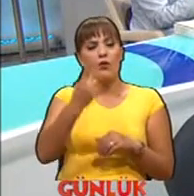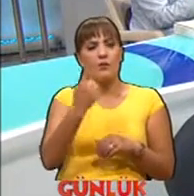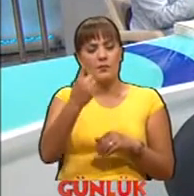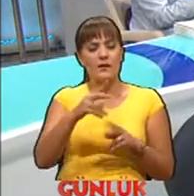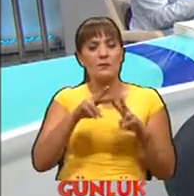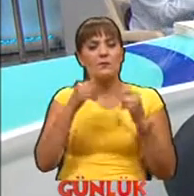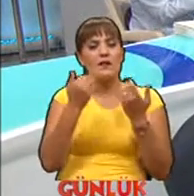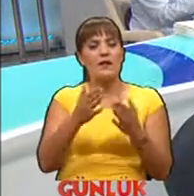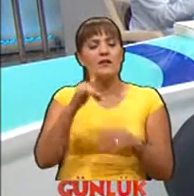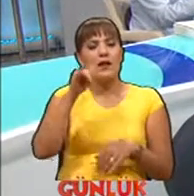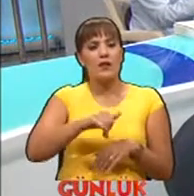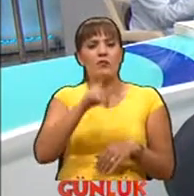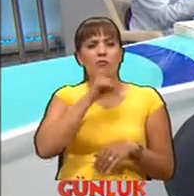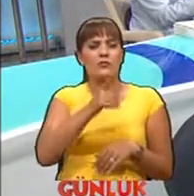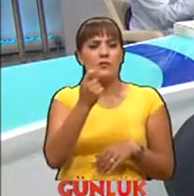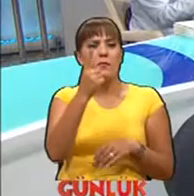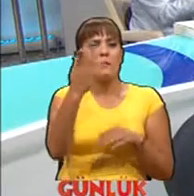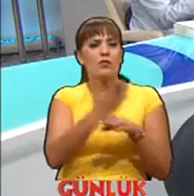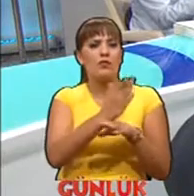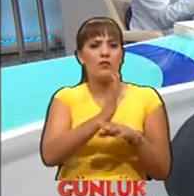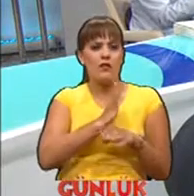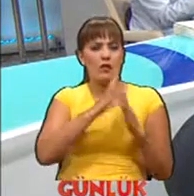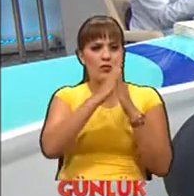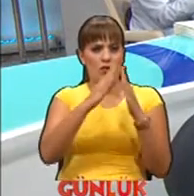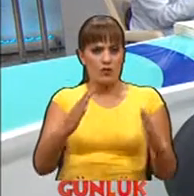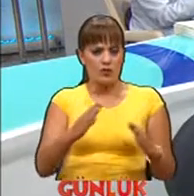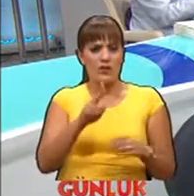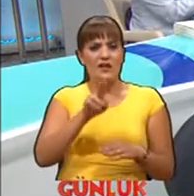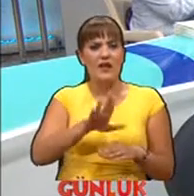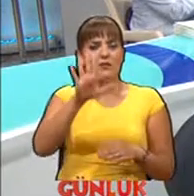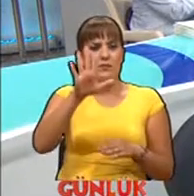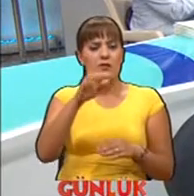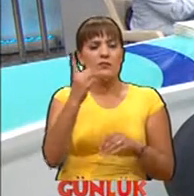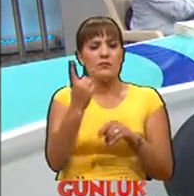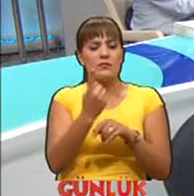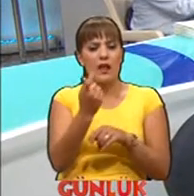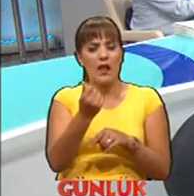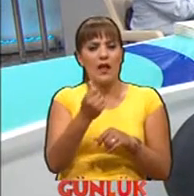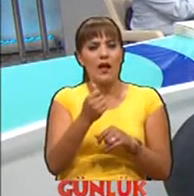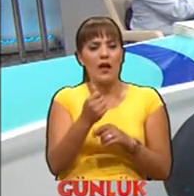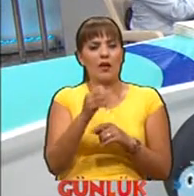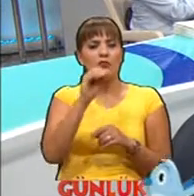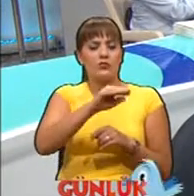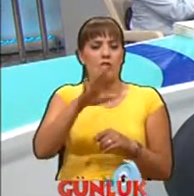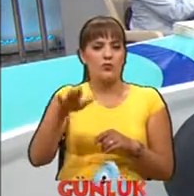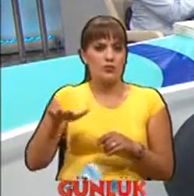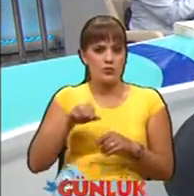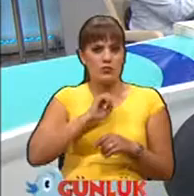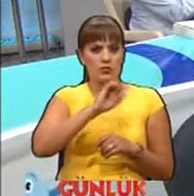1/4 miras hakkı kendisinin. 100 liralık bir mülk. Evet. Konut. Evet. 75 bir TL